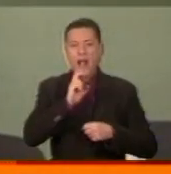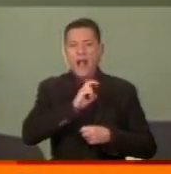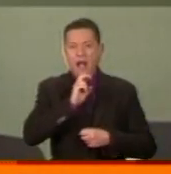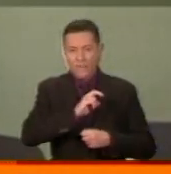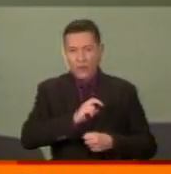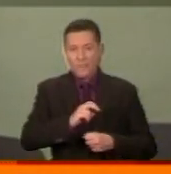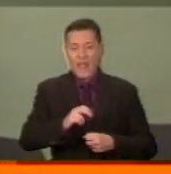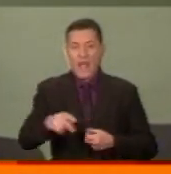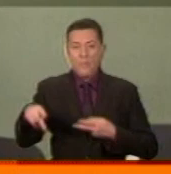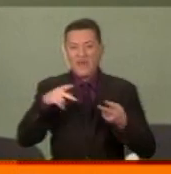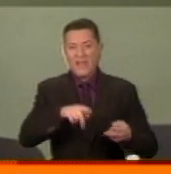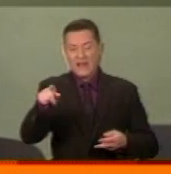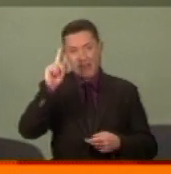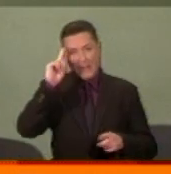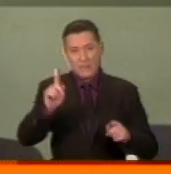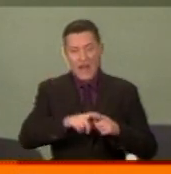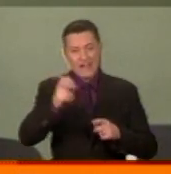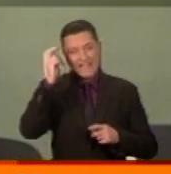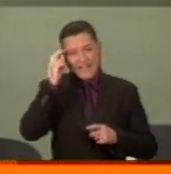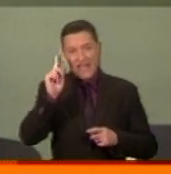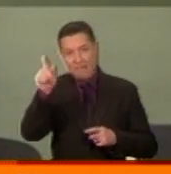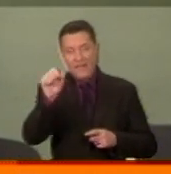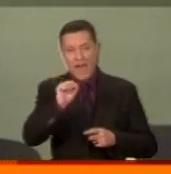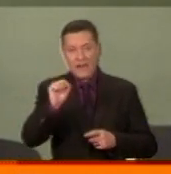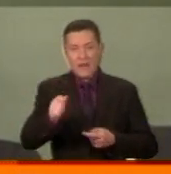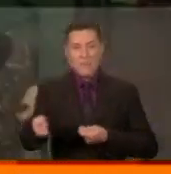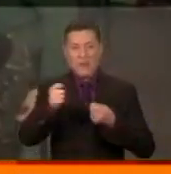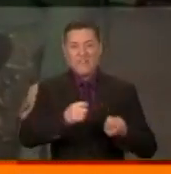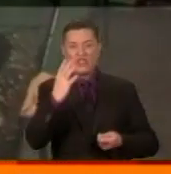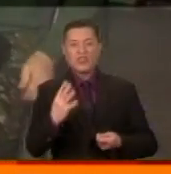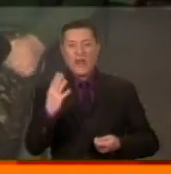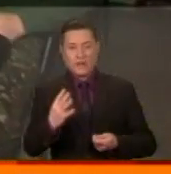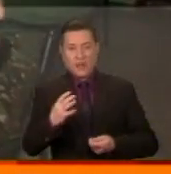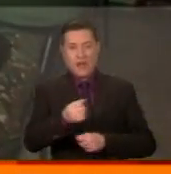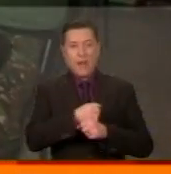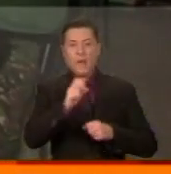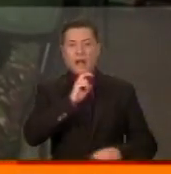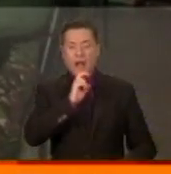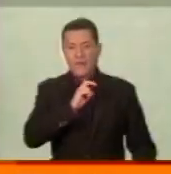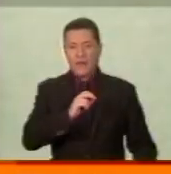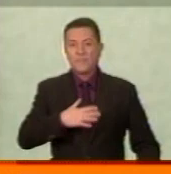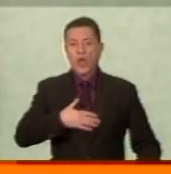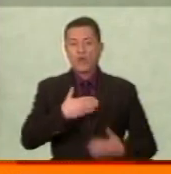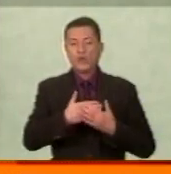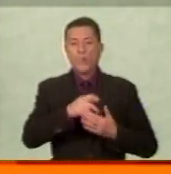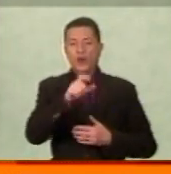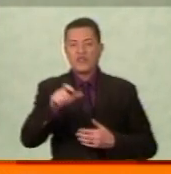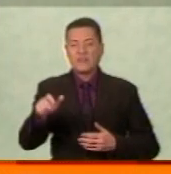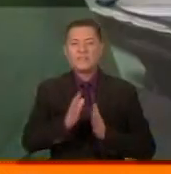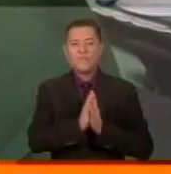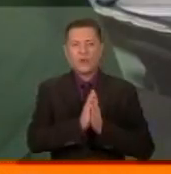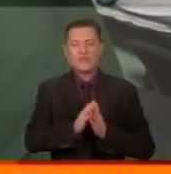брат який їхав із Києва на артемівськи завіс 4 кг доброчинців пані Надія просить лишити номер